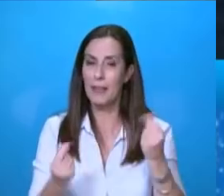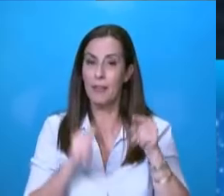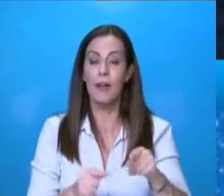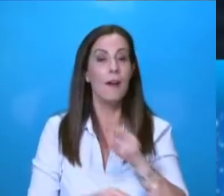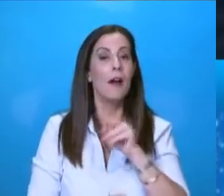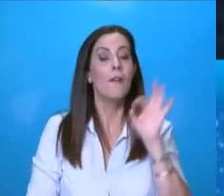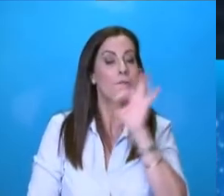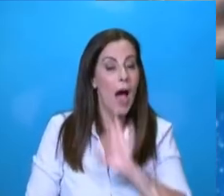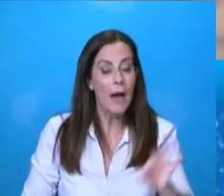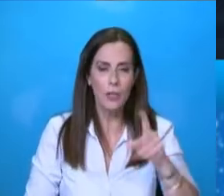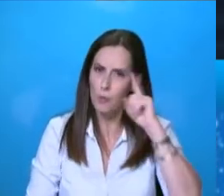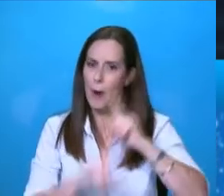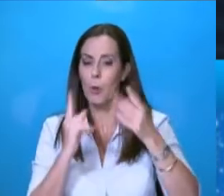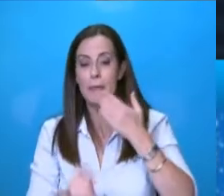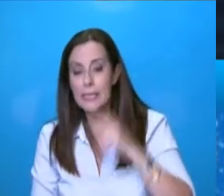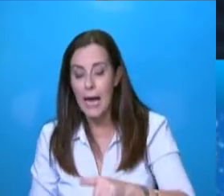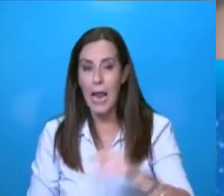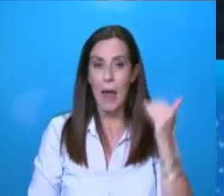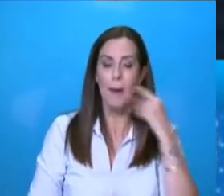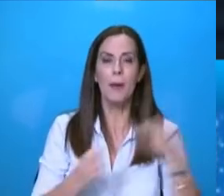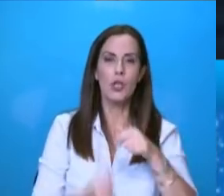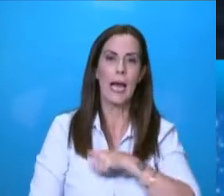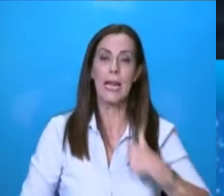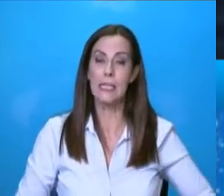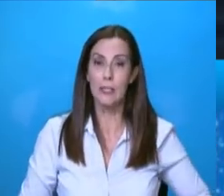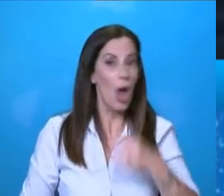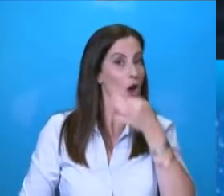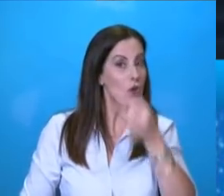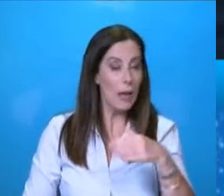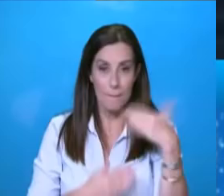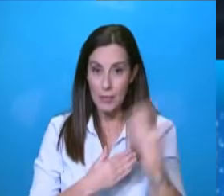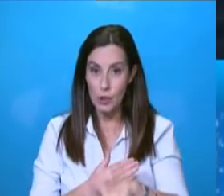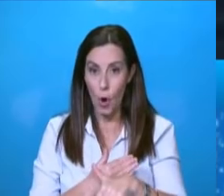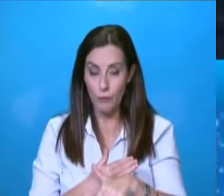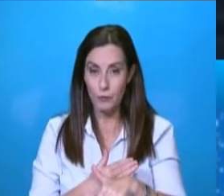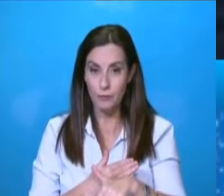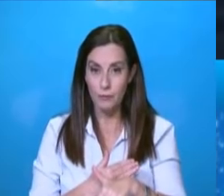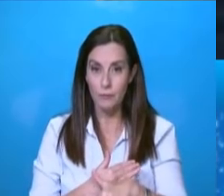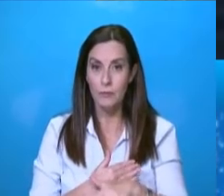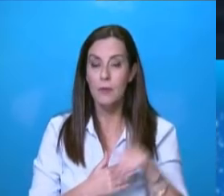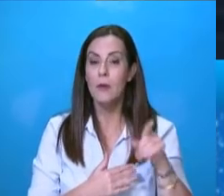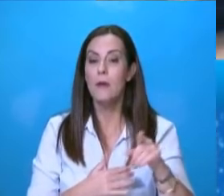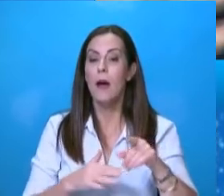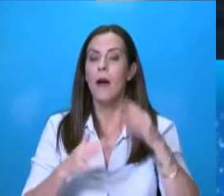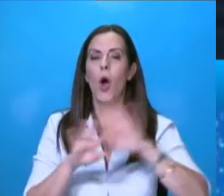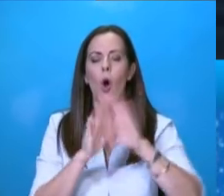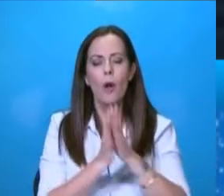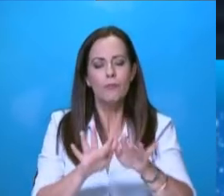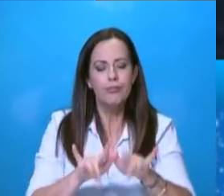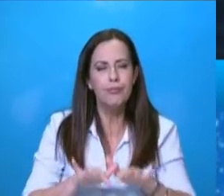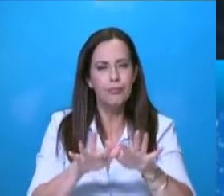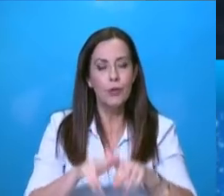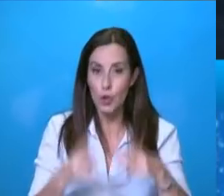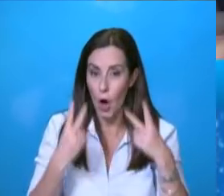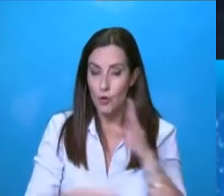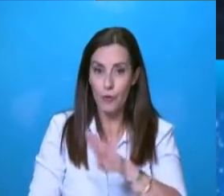והנושא עדיין נמצא במחלוקת. הוויכוח העיקרי הוא האם בסופו של דבר יפקחו על תעשיית ההייטק, הסייבר, דברים שקרובים לליבו